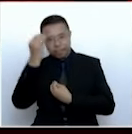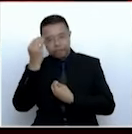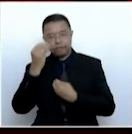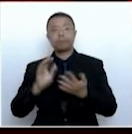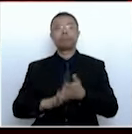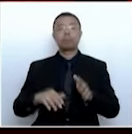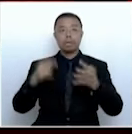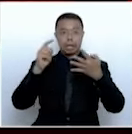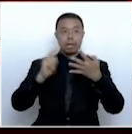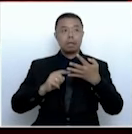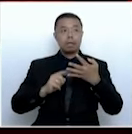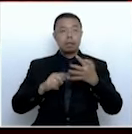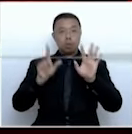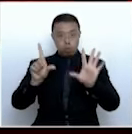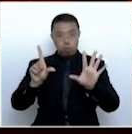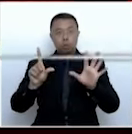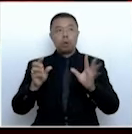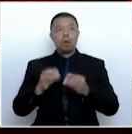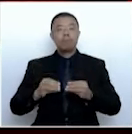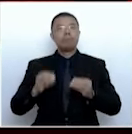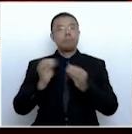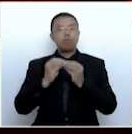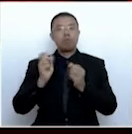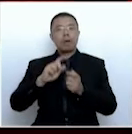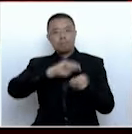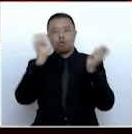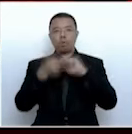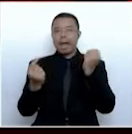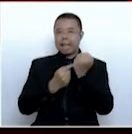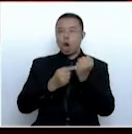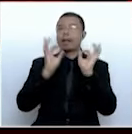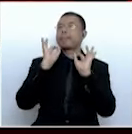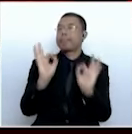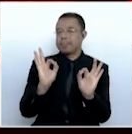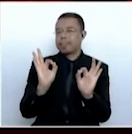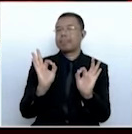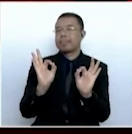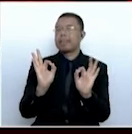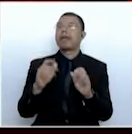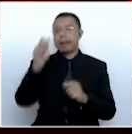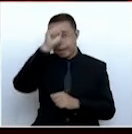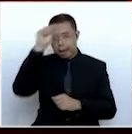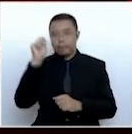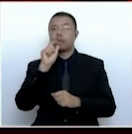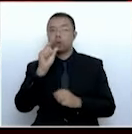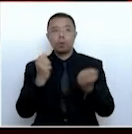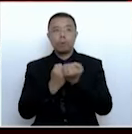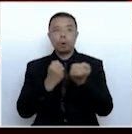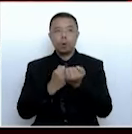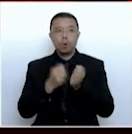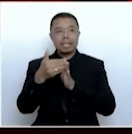yang terakhir adalah mewujudkan reformasi teknologi yang tepat guna dan hemat untuk